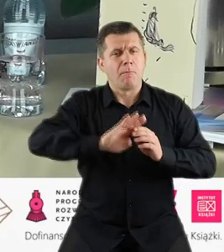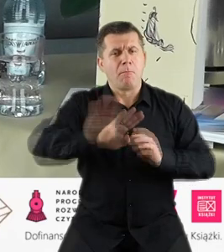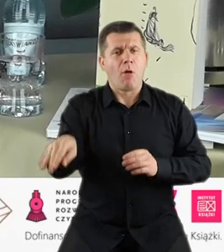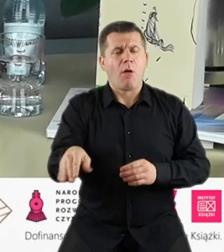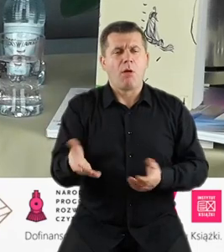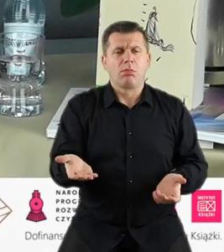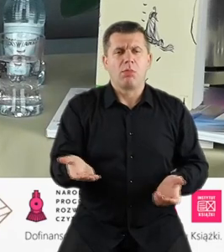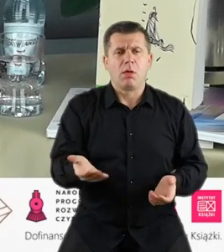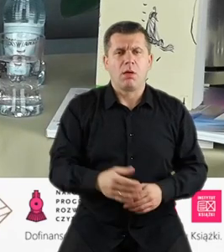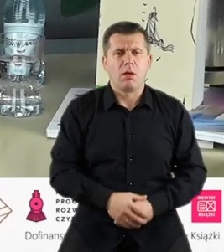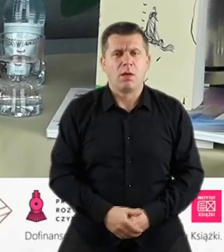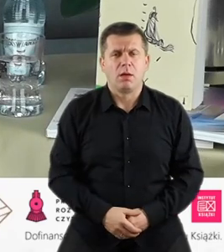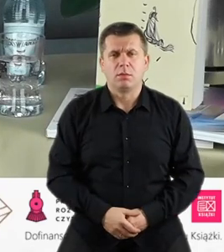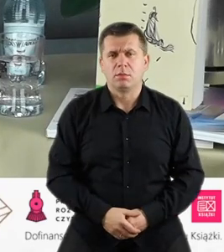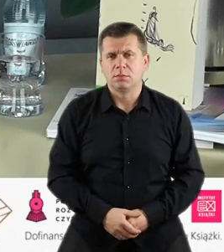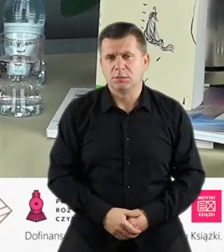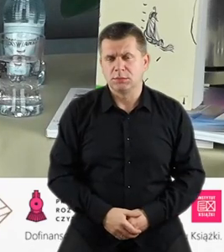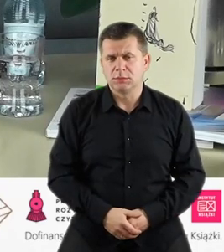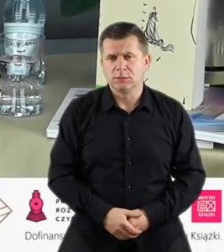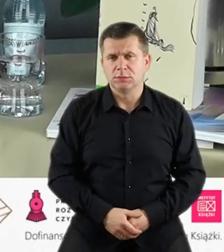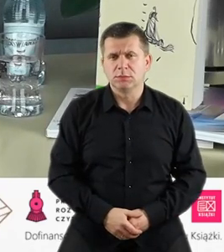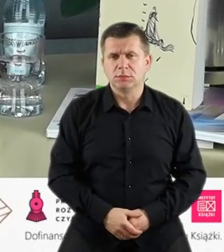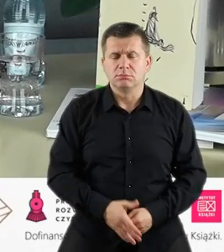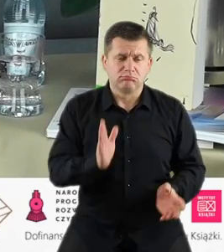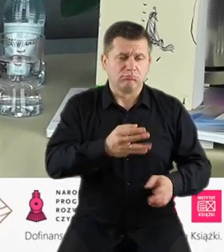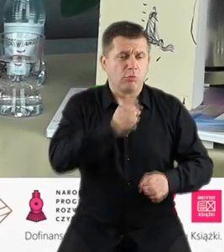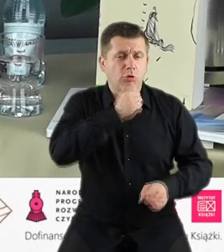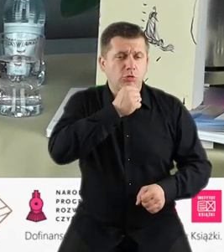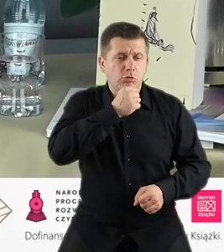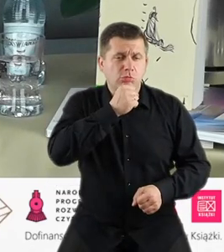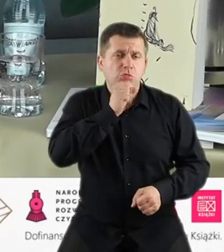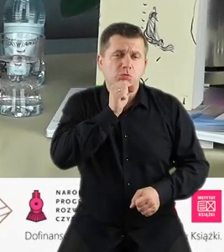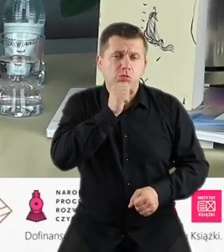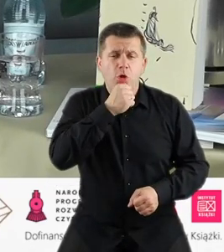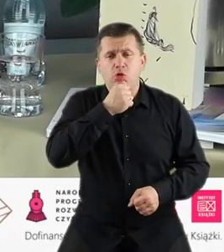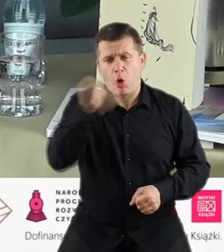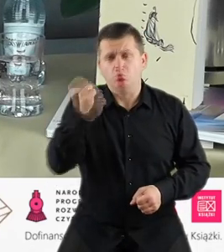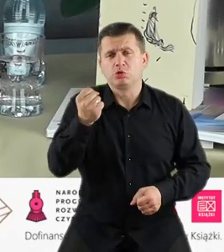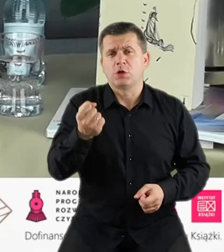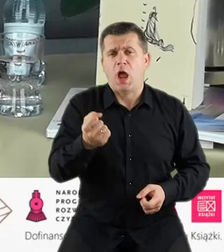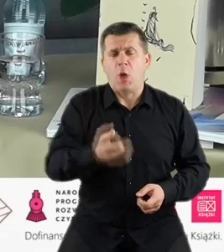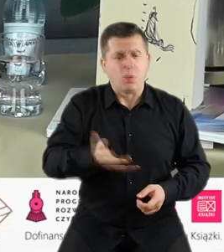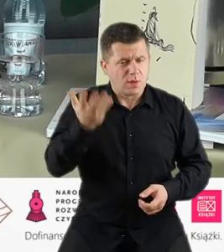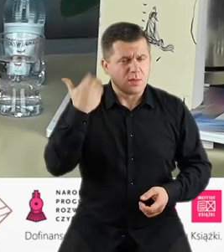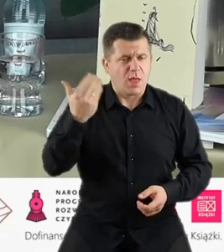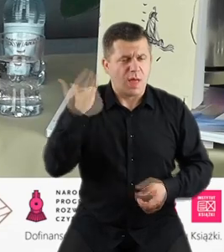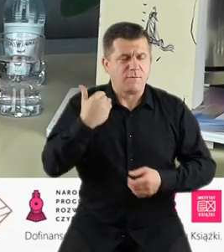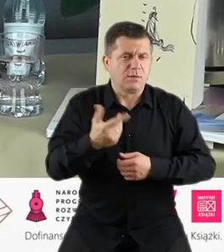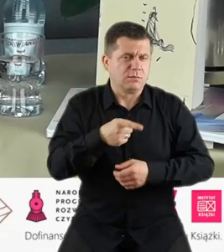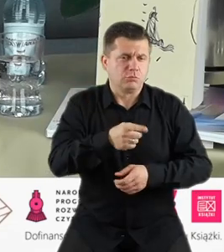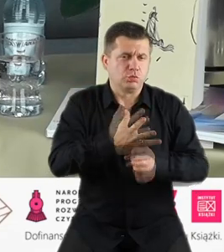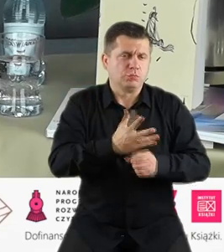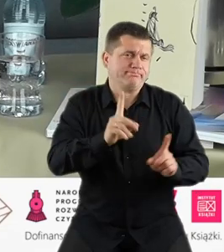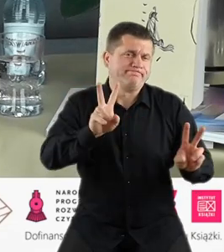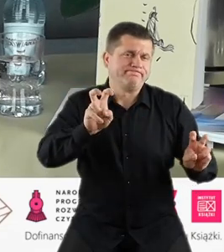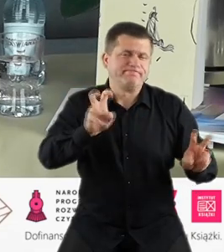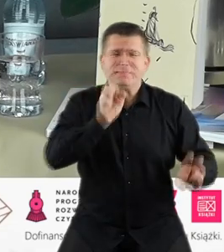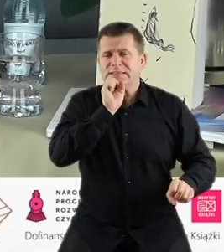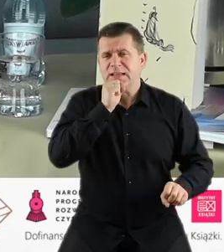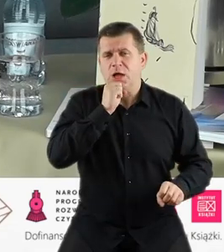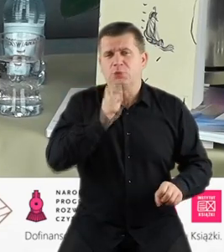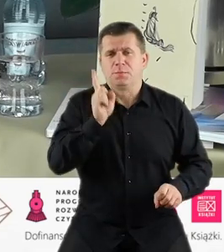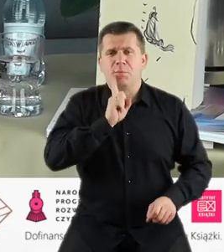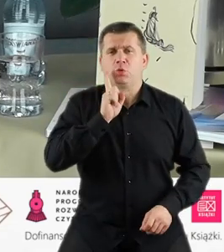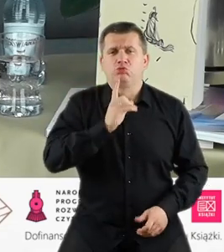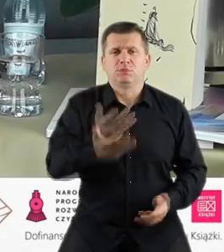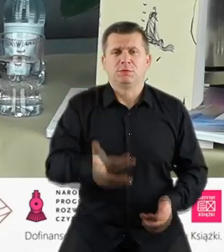ponad. Już był, no, powiedzieć dojrzałym, to mało powiedzieć, bo jak na ówczesny standard zapewne starszy